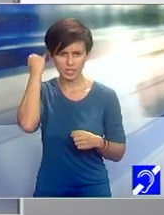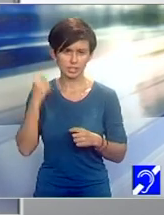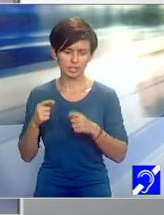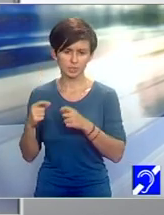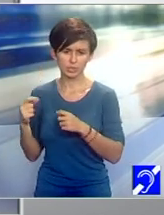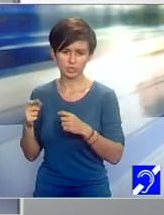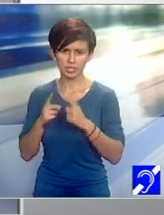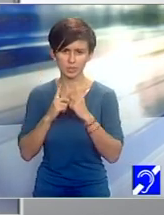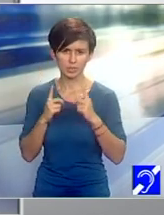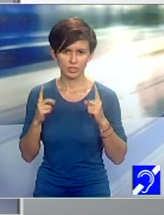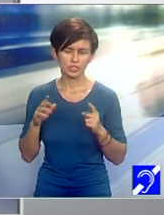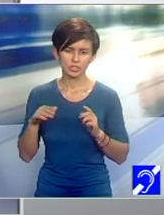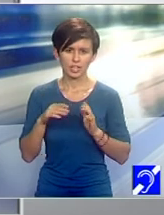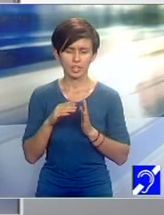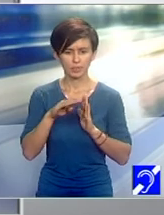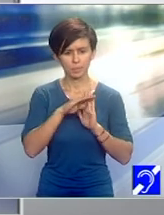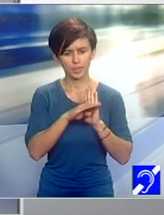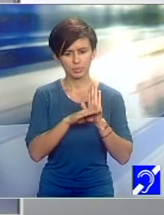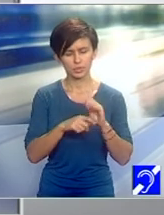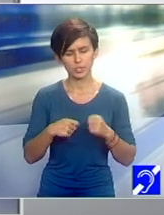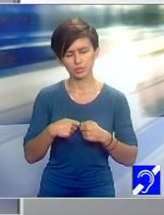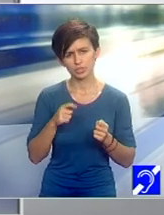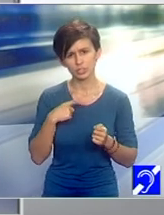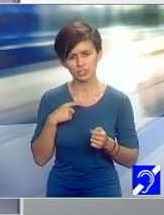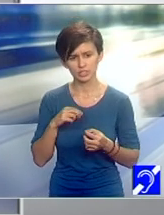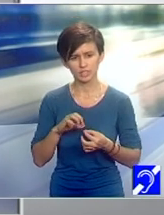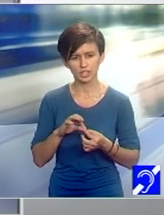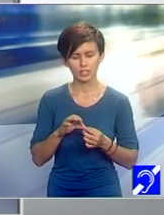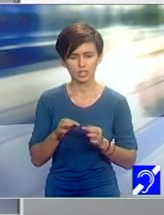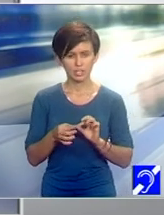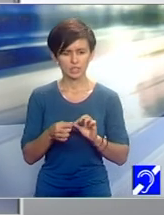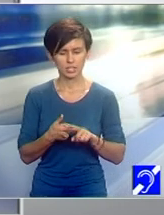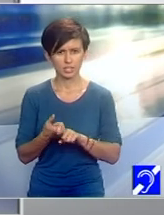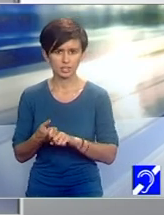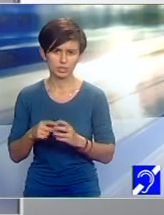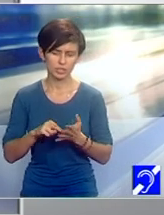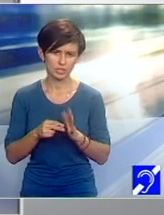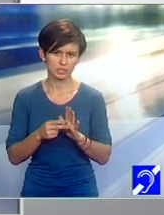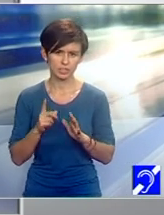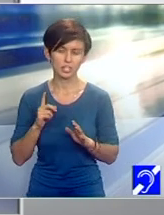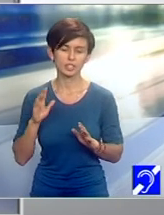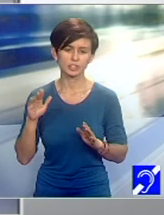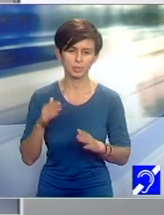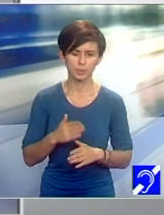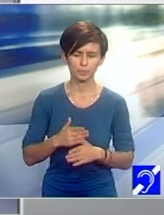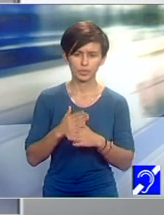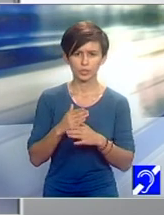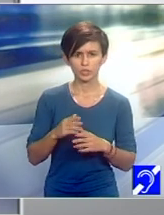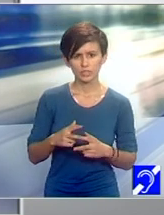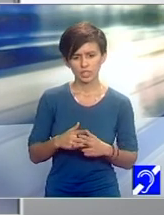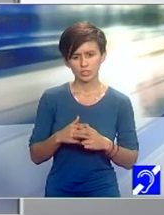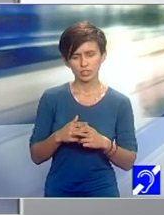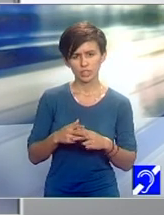aibă orarul, deci tot ce ține de organizatoric, dar să aibă și un fel de tutoriat, un fel de susținere, ajutor, atât din